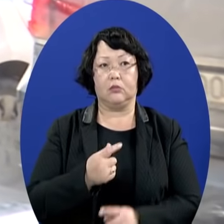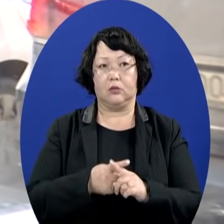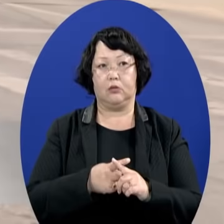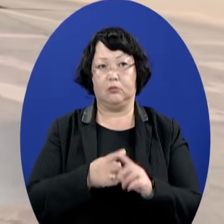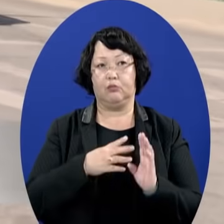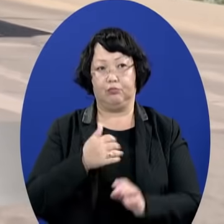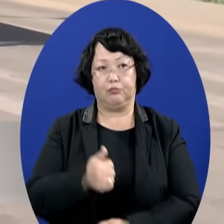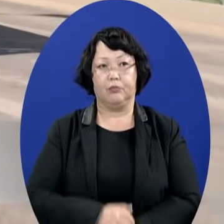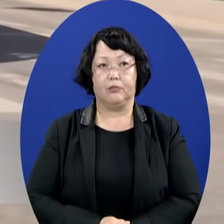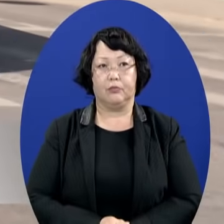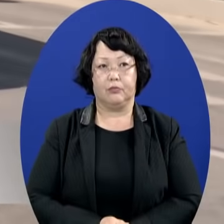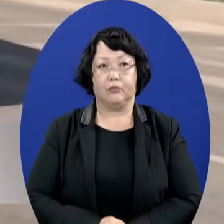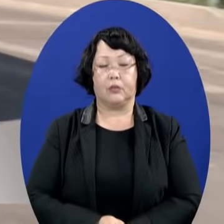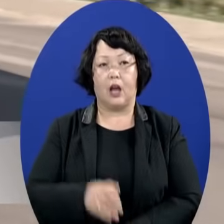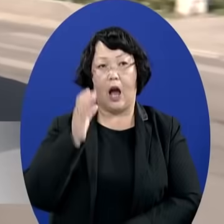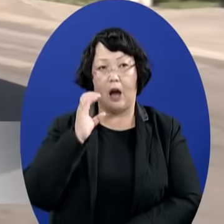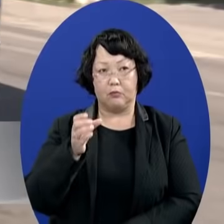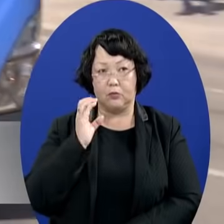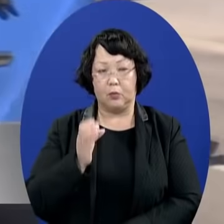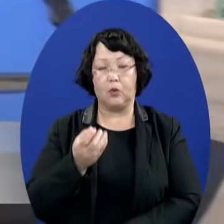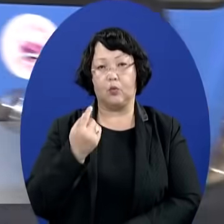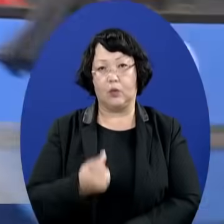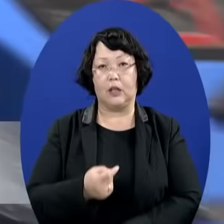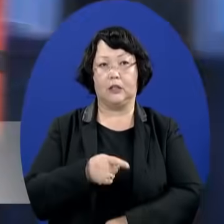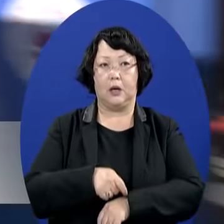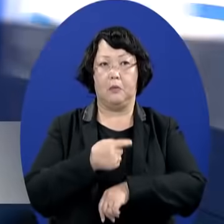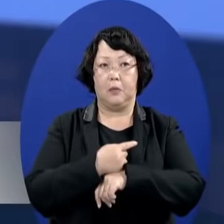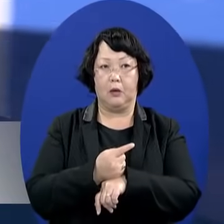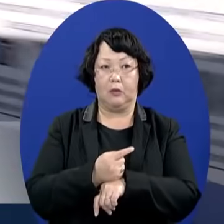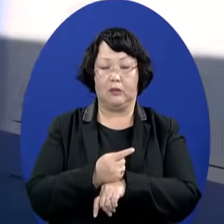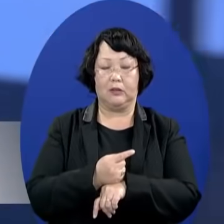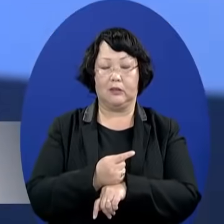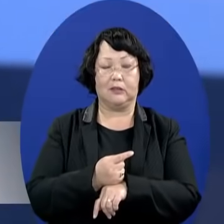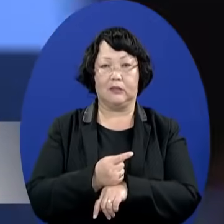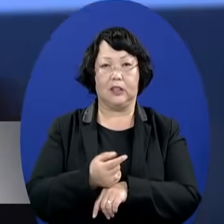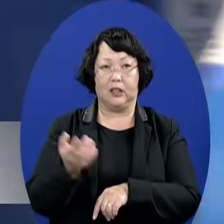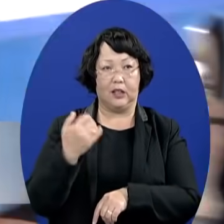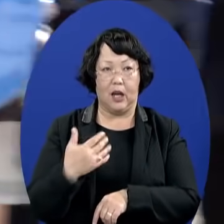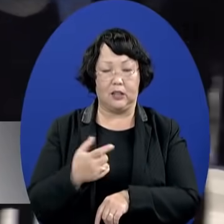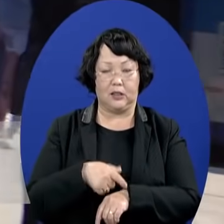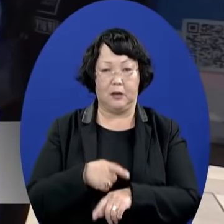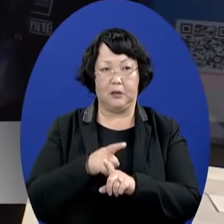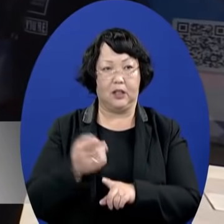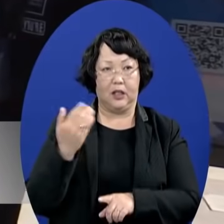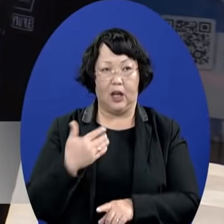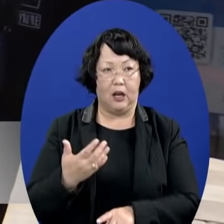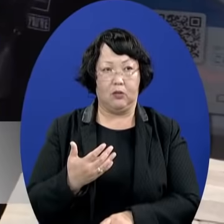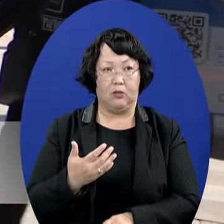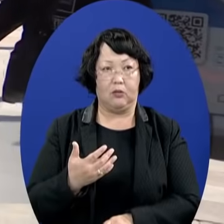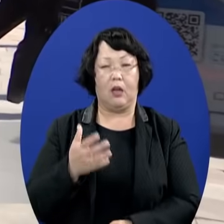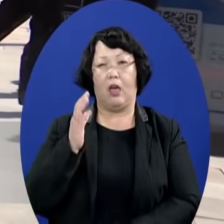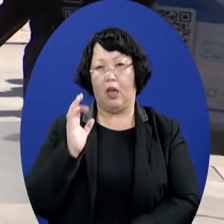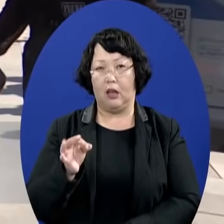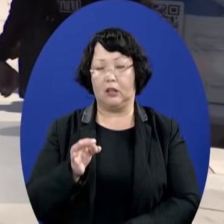бодлоо. Автобус хүлээлттэй цаг минутанд ирдэггүй тав тухгүй зэрэг шалтгааны улмаас иргэд хувийн унаанаас татгалзаж чадахгүй